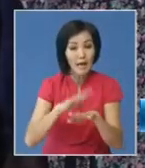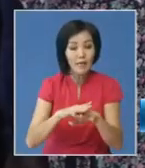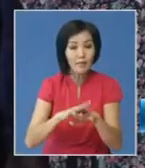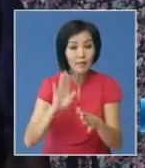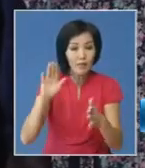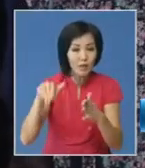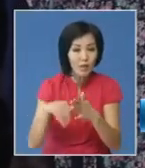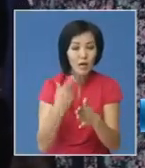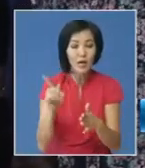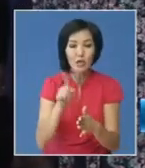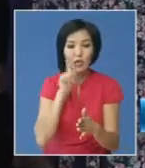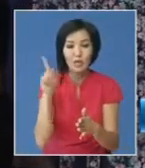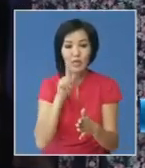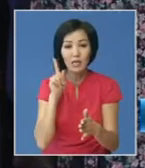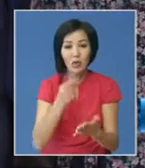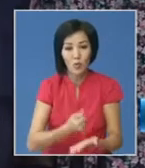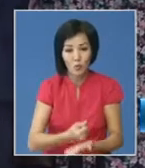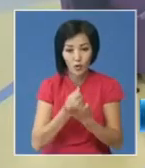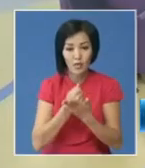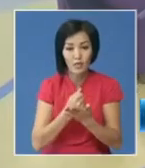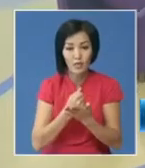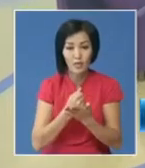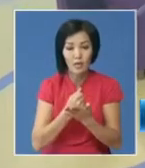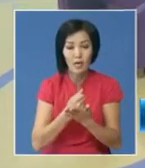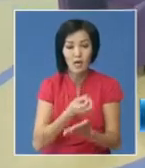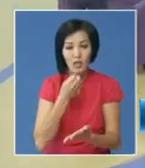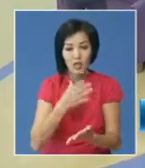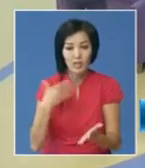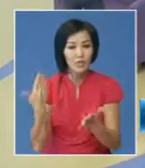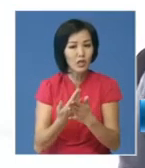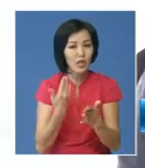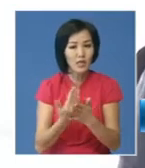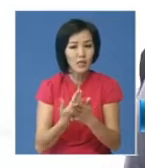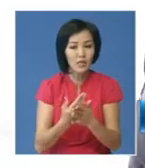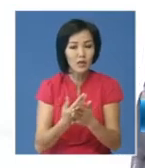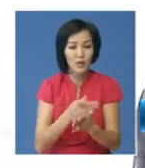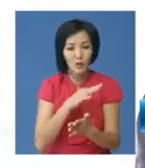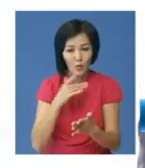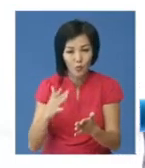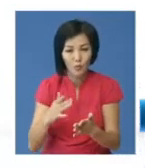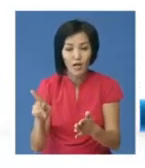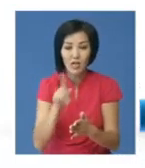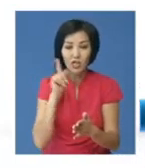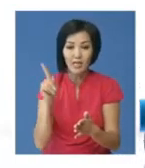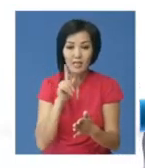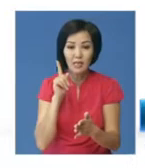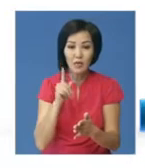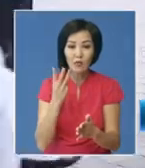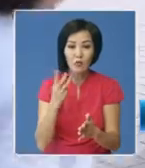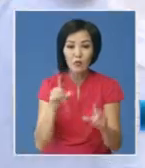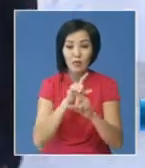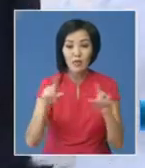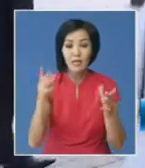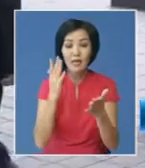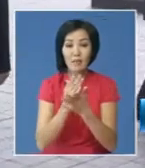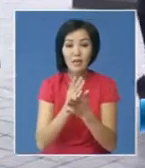жақсы қолдайды деп қалды бір жас. Жаңасыл істері көп деп. Расында да Талдықорғанда тек жастар атаулы 3 нысан бар.